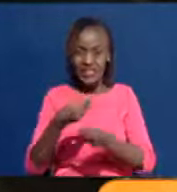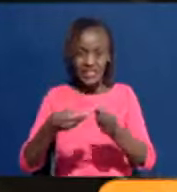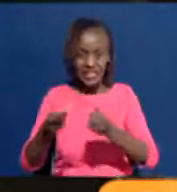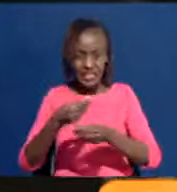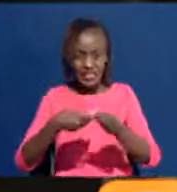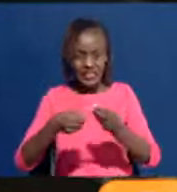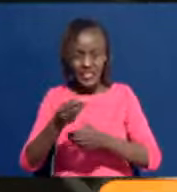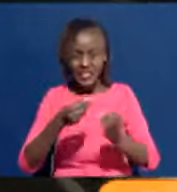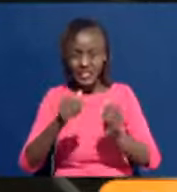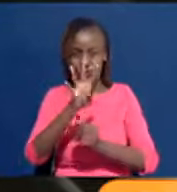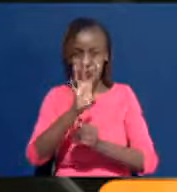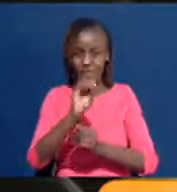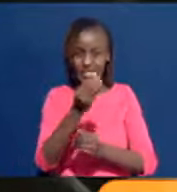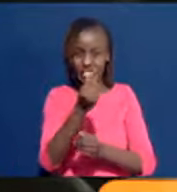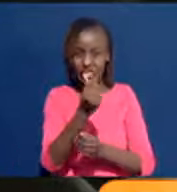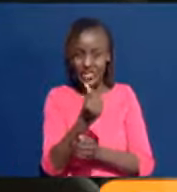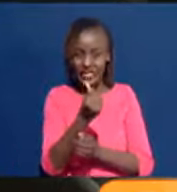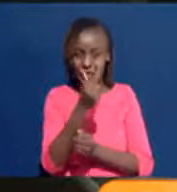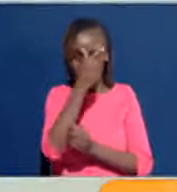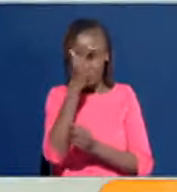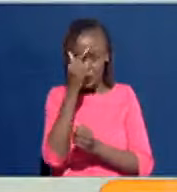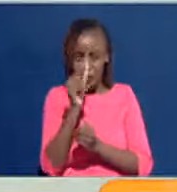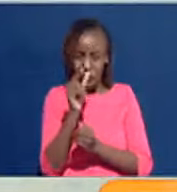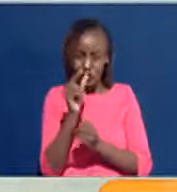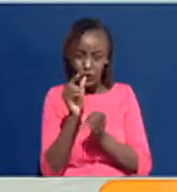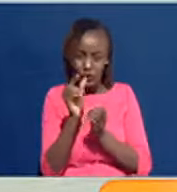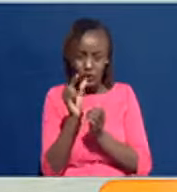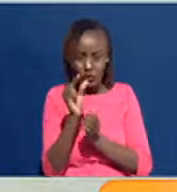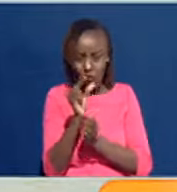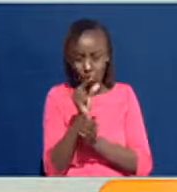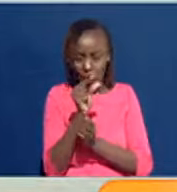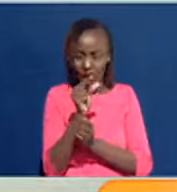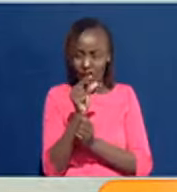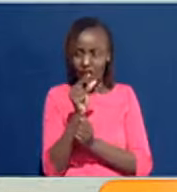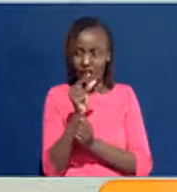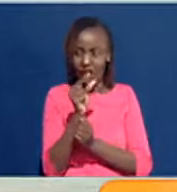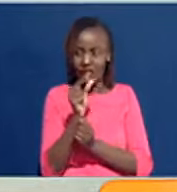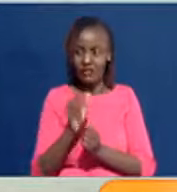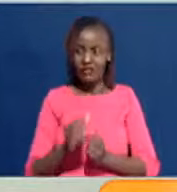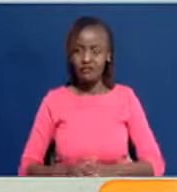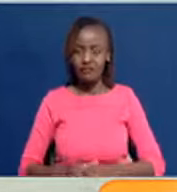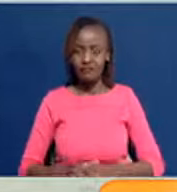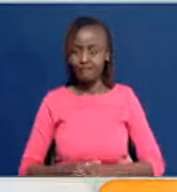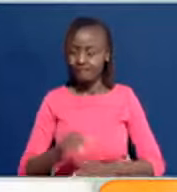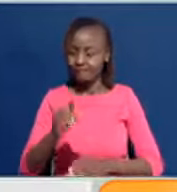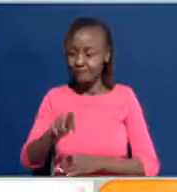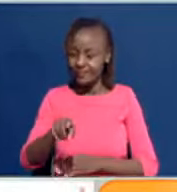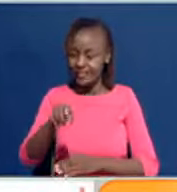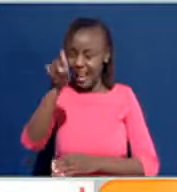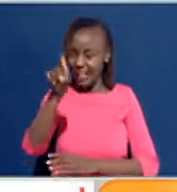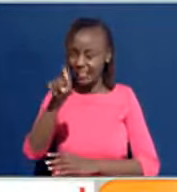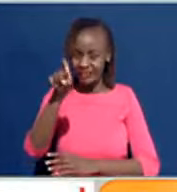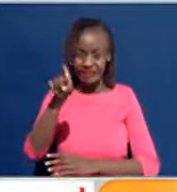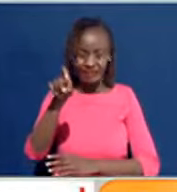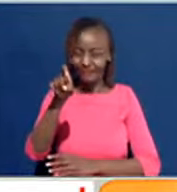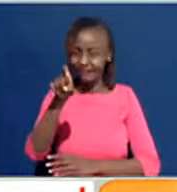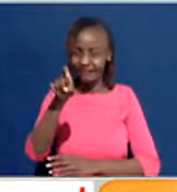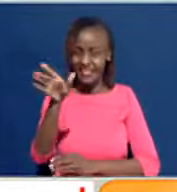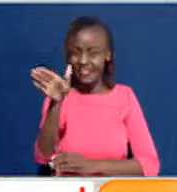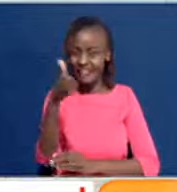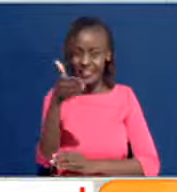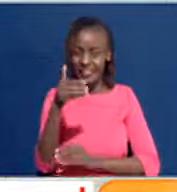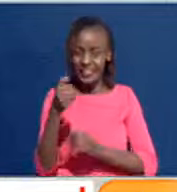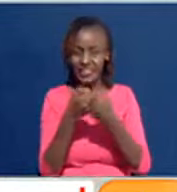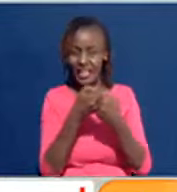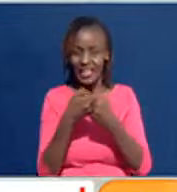kila moja kutokana na udogo wake. Mambo ya kufua samaki kwa hii area ya Turkwel. Kwa hivyo imesaidia